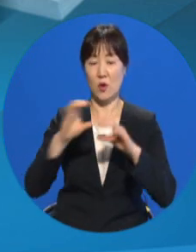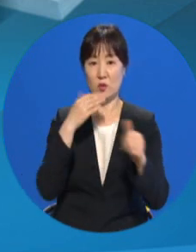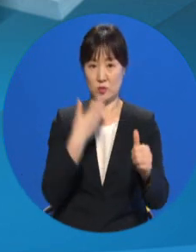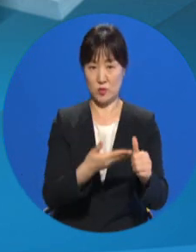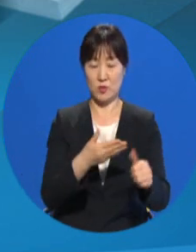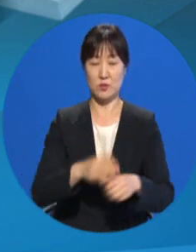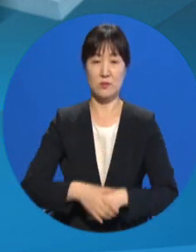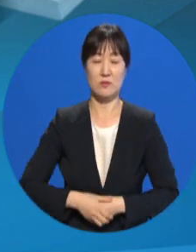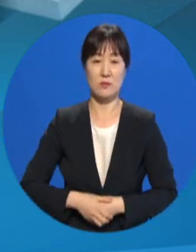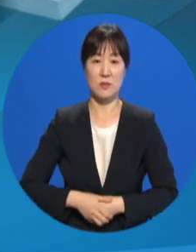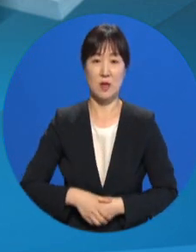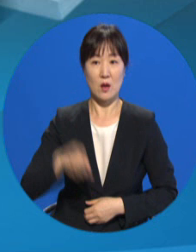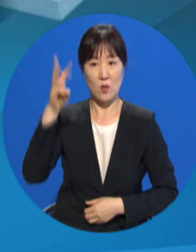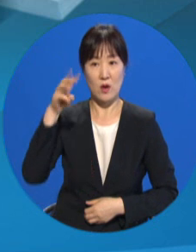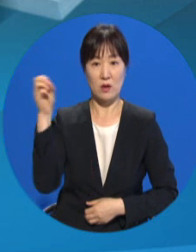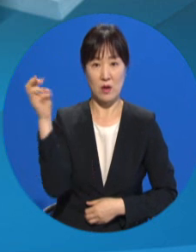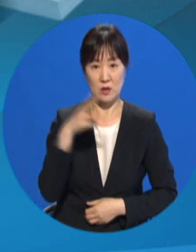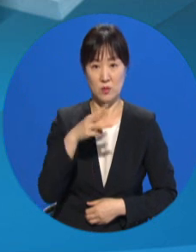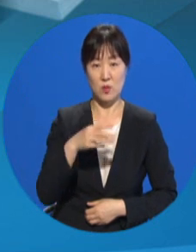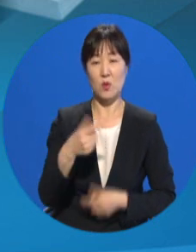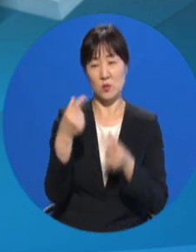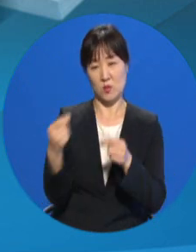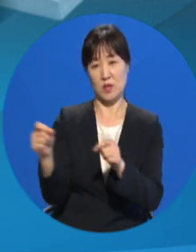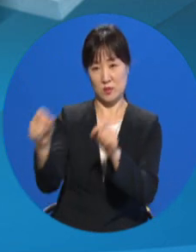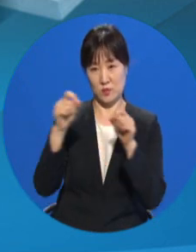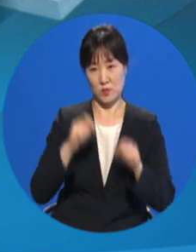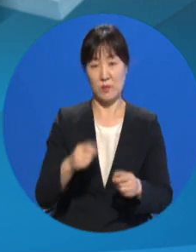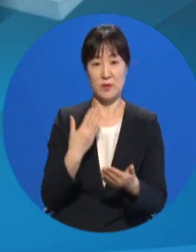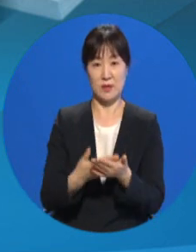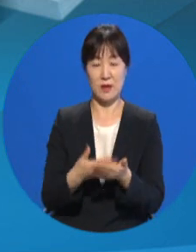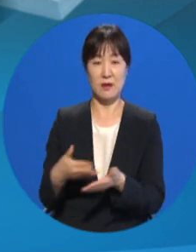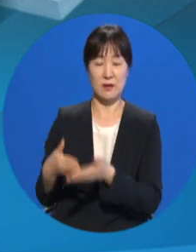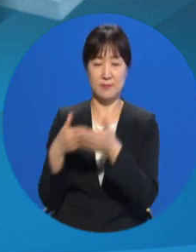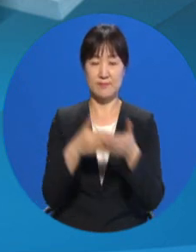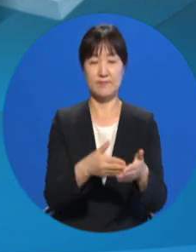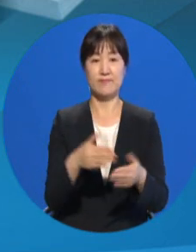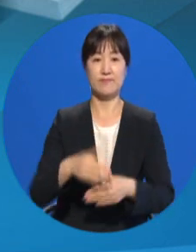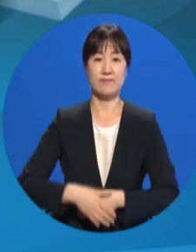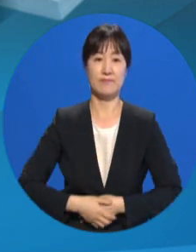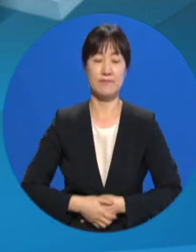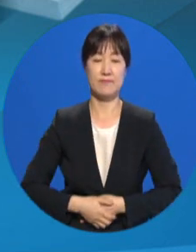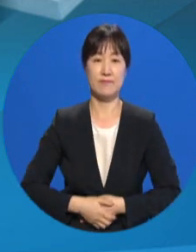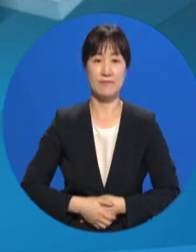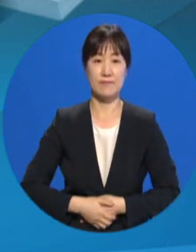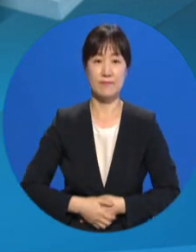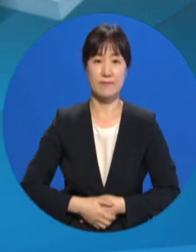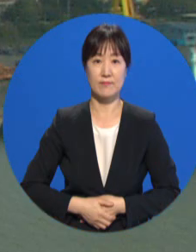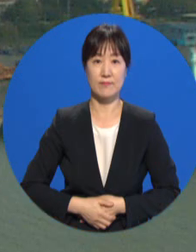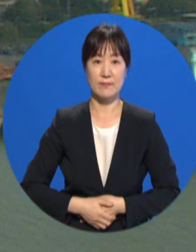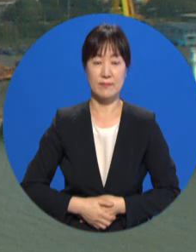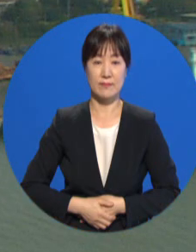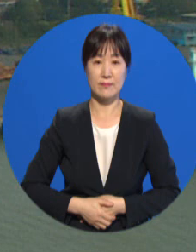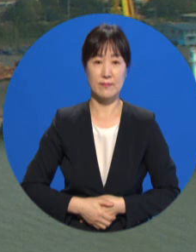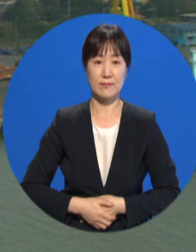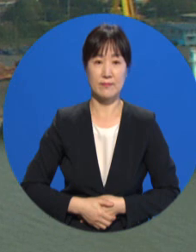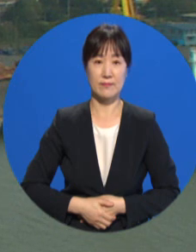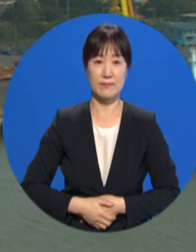포스코 광양제철소도 이런 제도를 도입해달라 이런 요구가 시의회에서 나왔습니다. 김종수 기자가 취재했습니다.